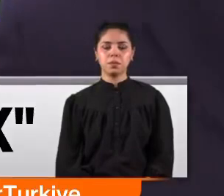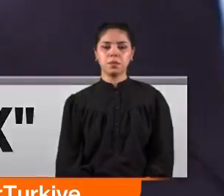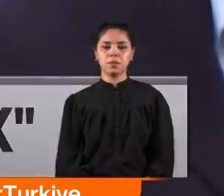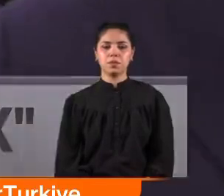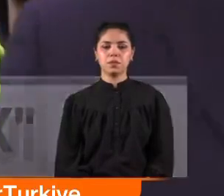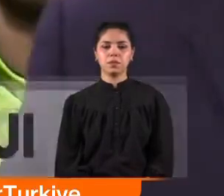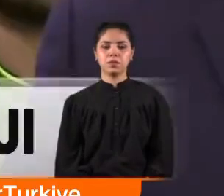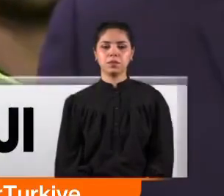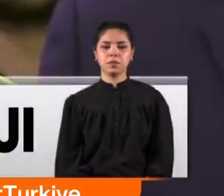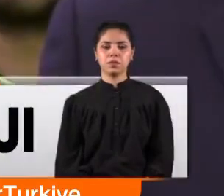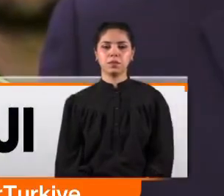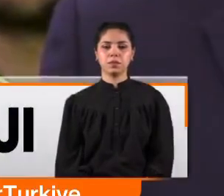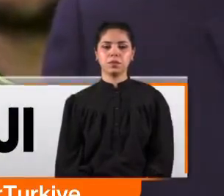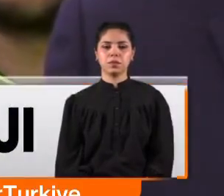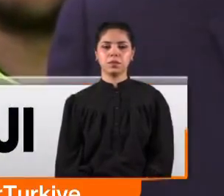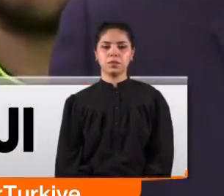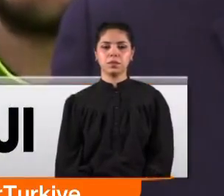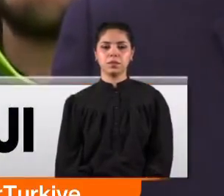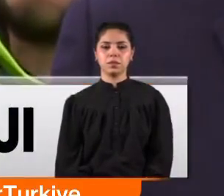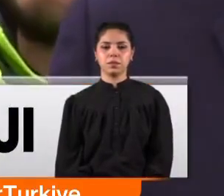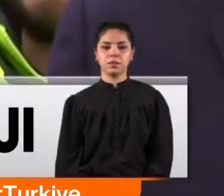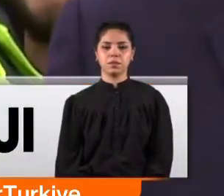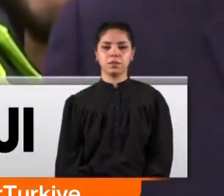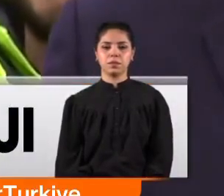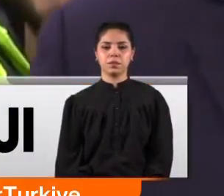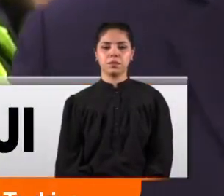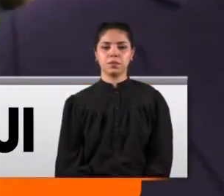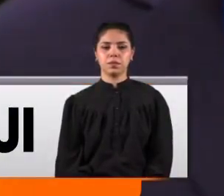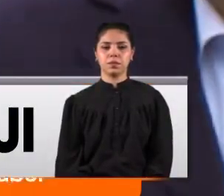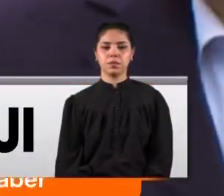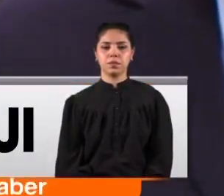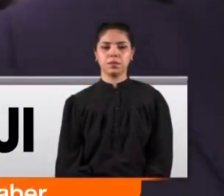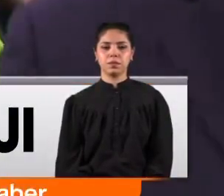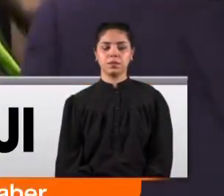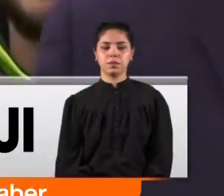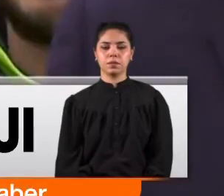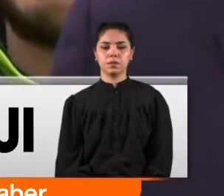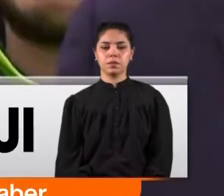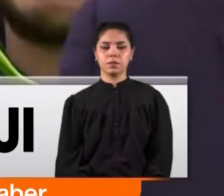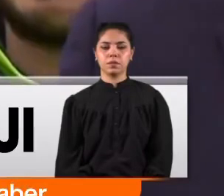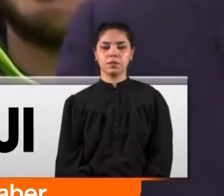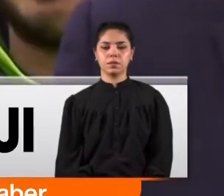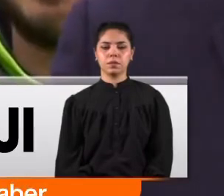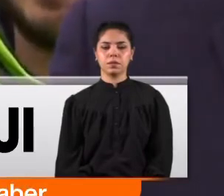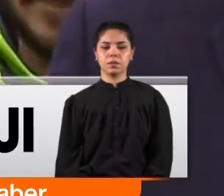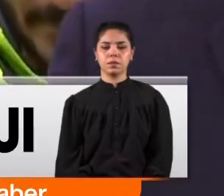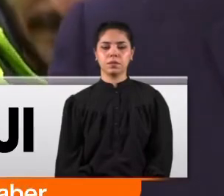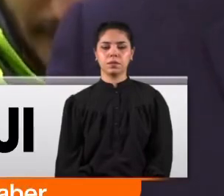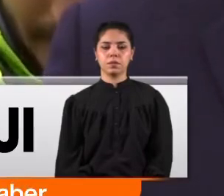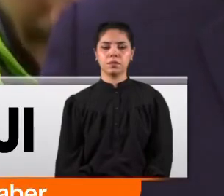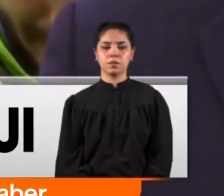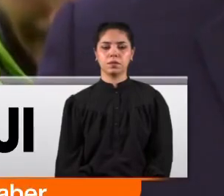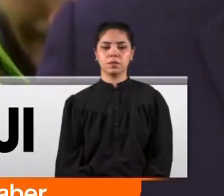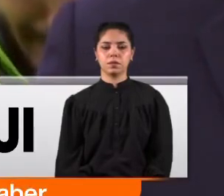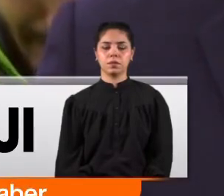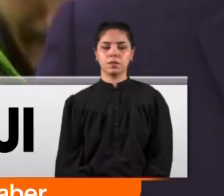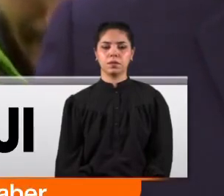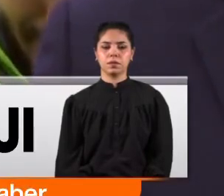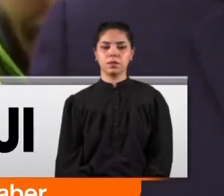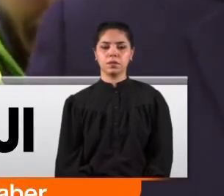bir dönüşüm şantiyesi haline gelecek. Burada milletimizin rızası, isteği çerçevesinde